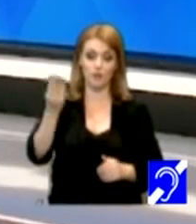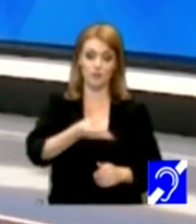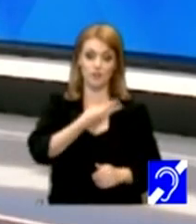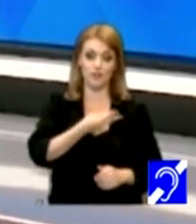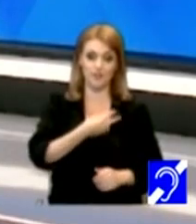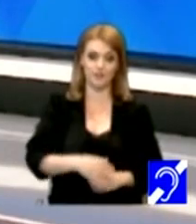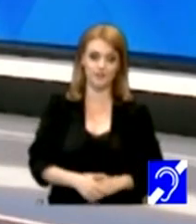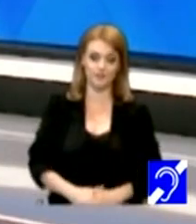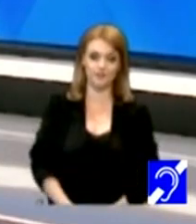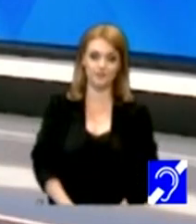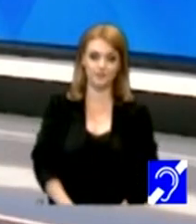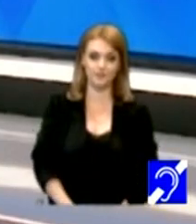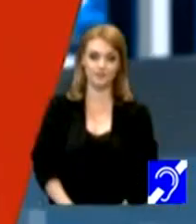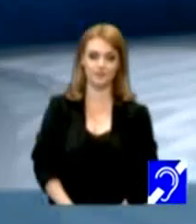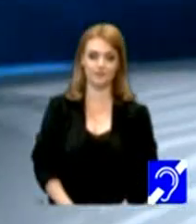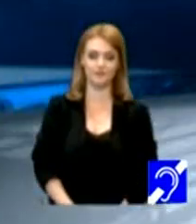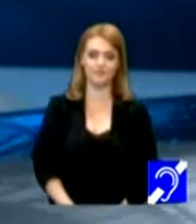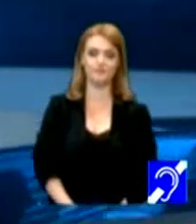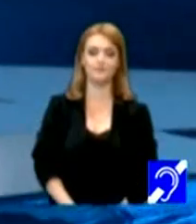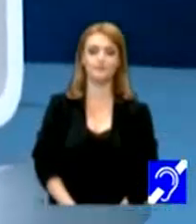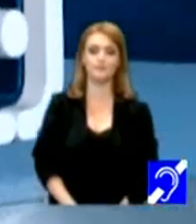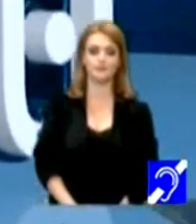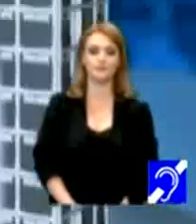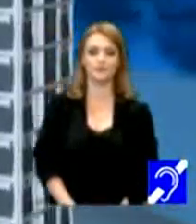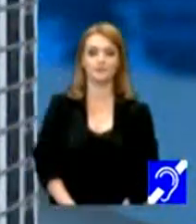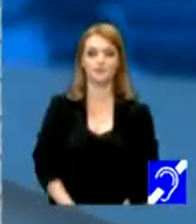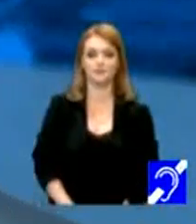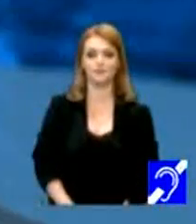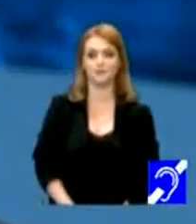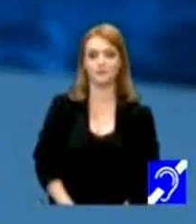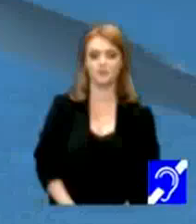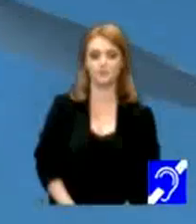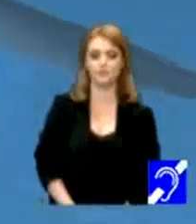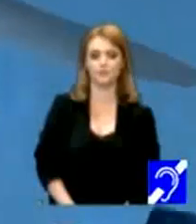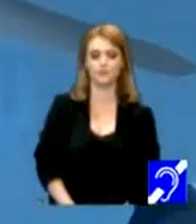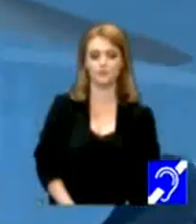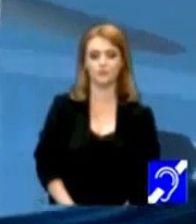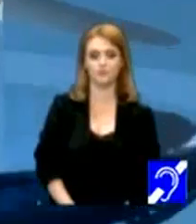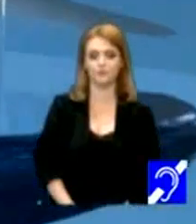atenție. Să aveți o zi minunată!